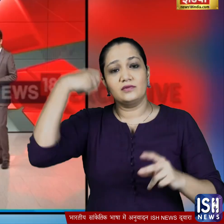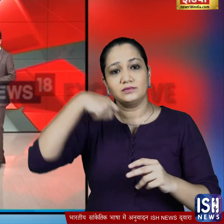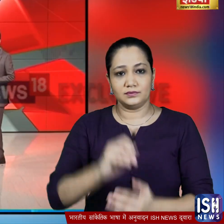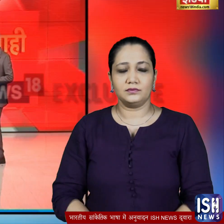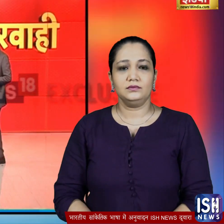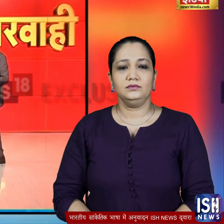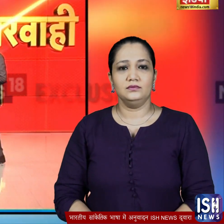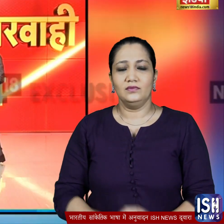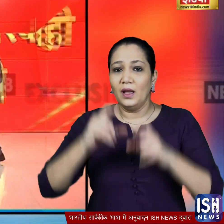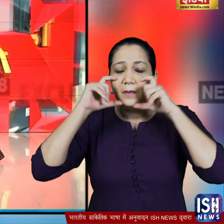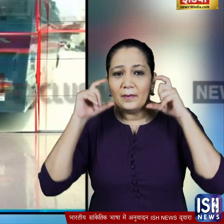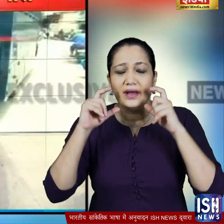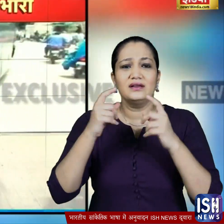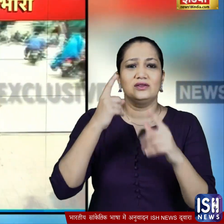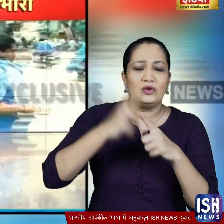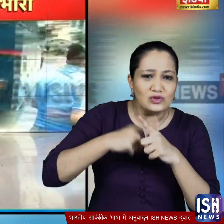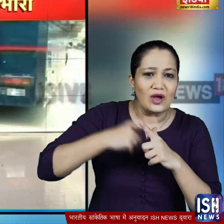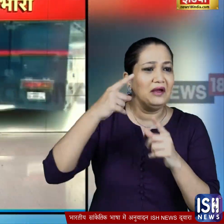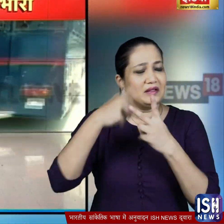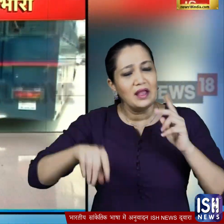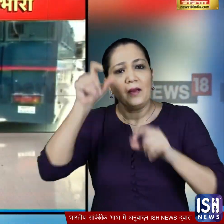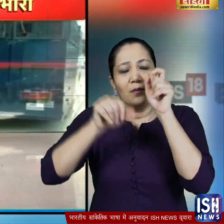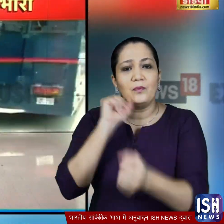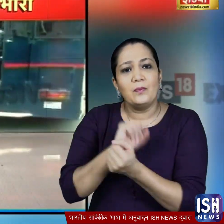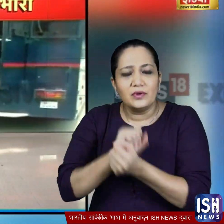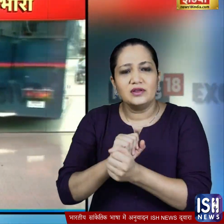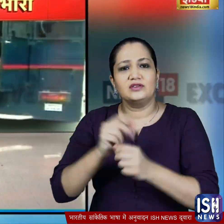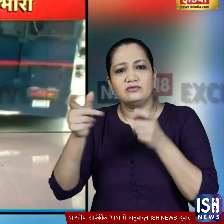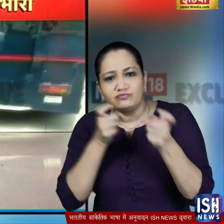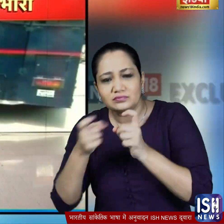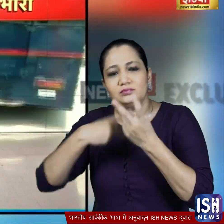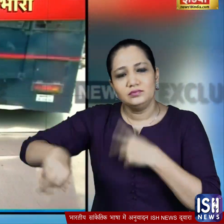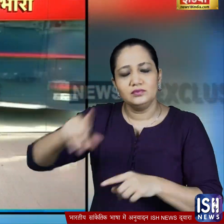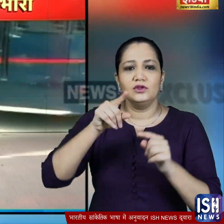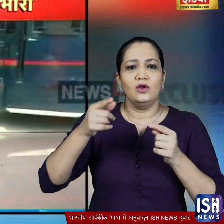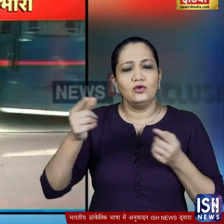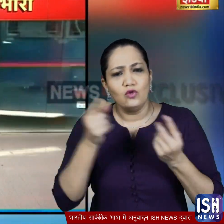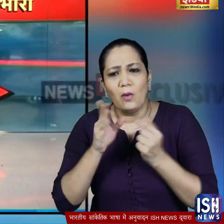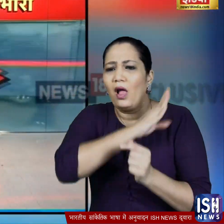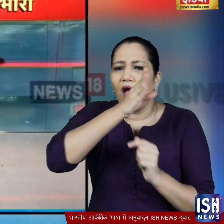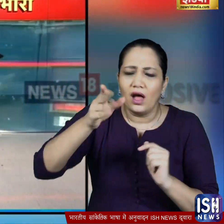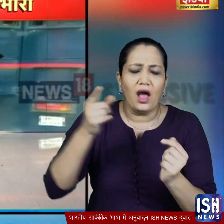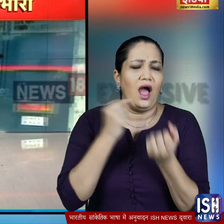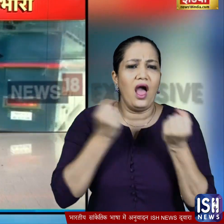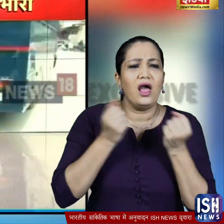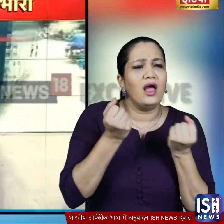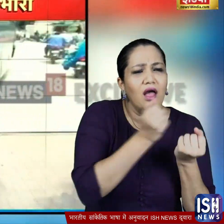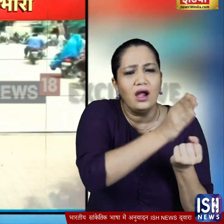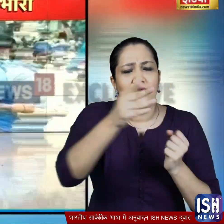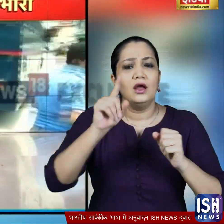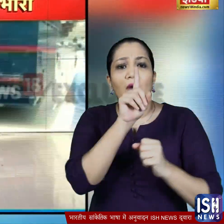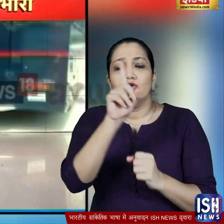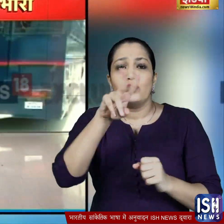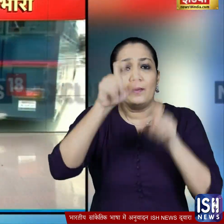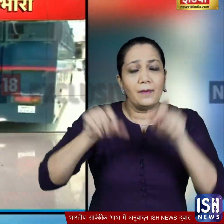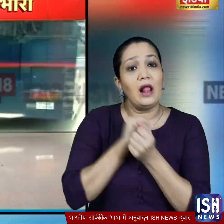वहां मास्क को मजाक समझने वालों को सबक सिखाने के लिए पुलिस और प्रशासन की टीम ने शहर में घूम घूम कर अभियान चलाया। करीब 1 दर्जन लोगों